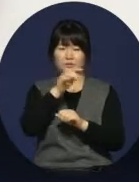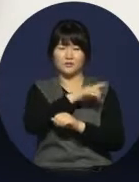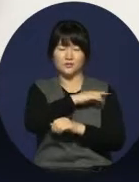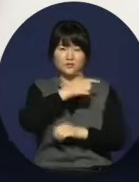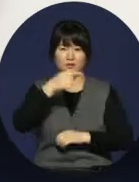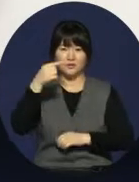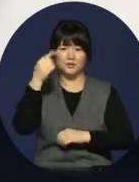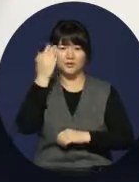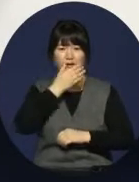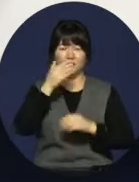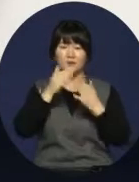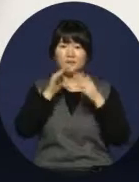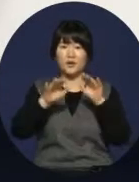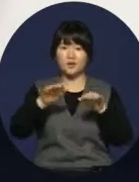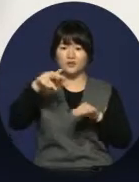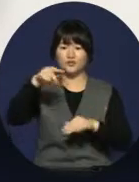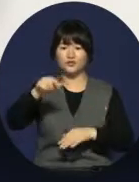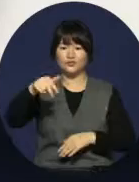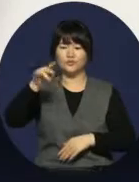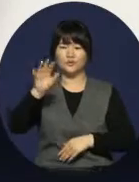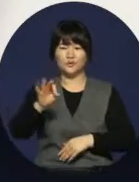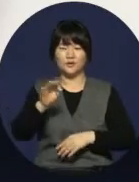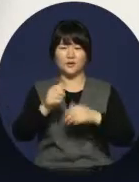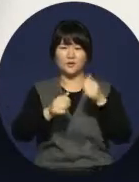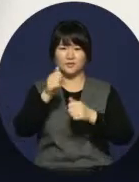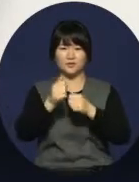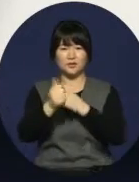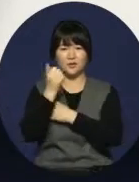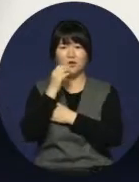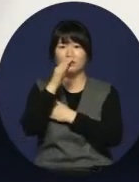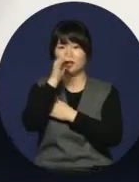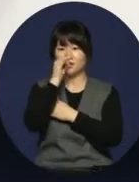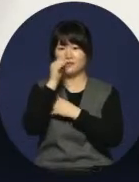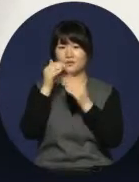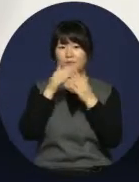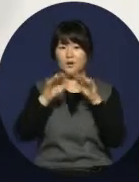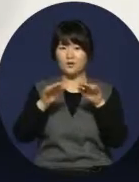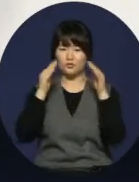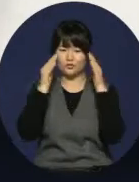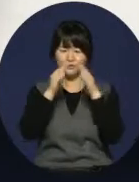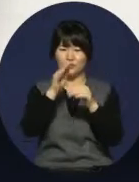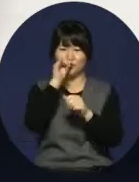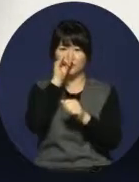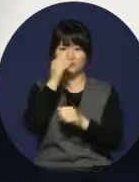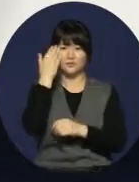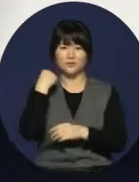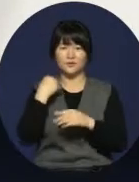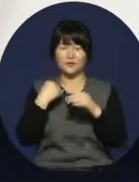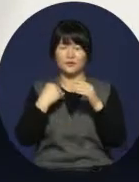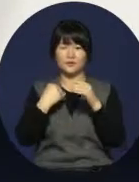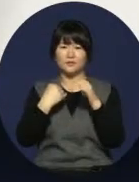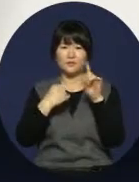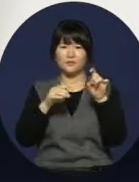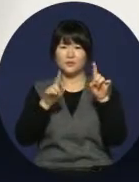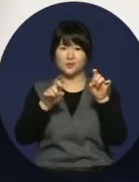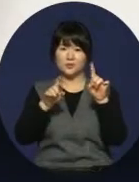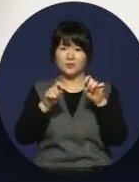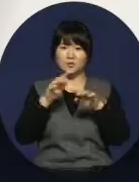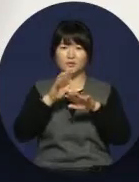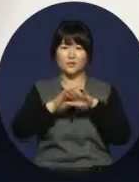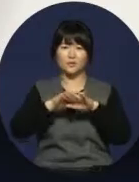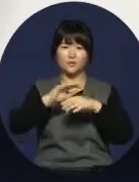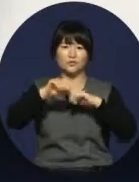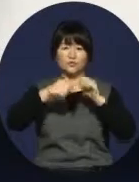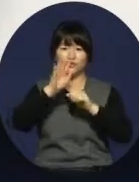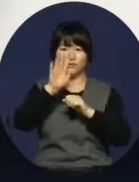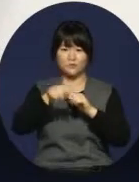최고의 청정마을 죽장은 경쟁력 있는 농촌마을 조성으로 주목을 받고 있는데요. 지난 12일 이동필